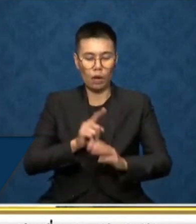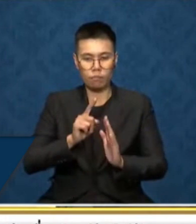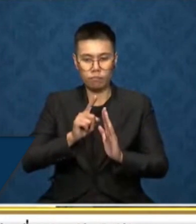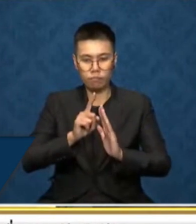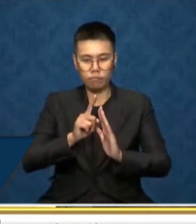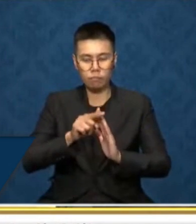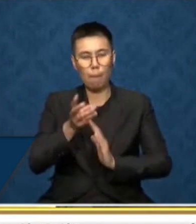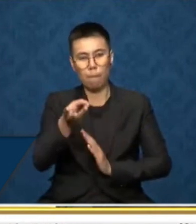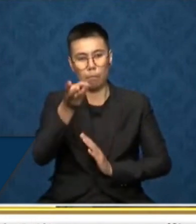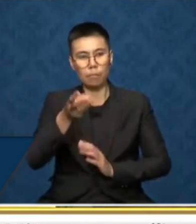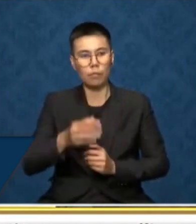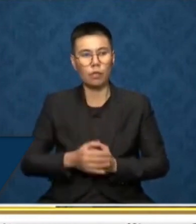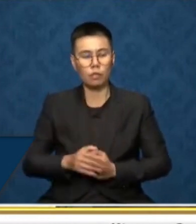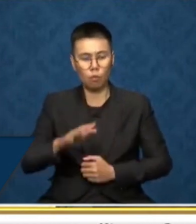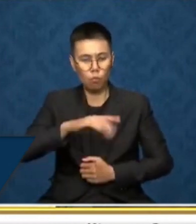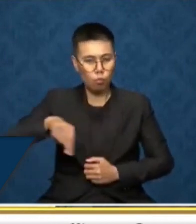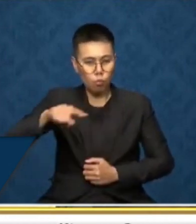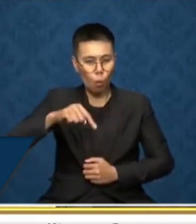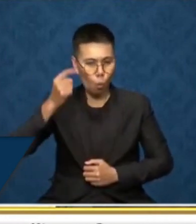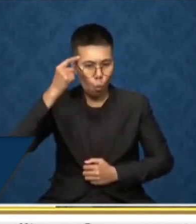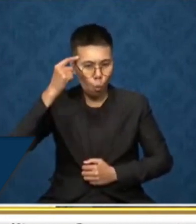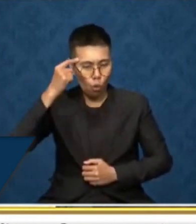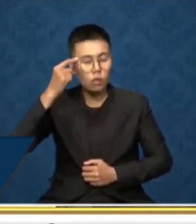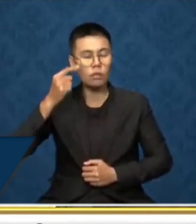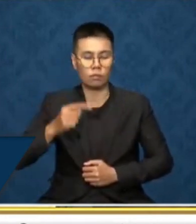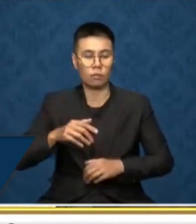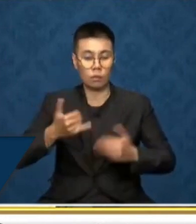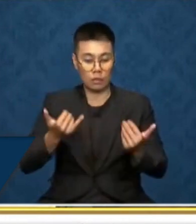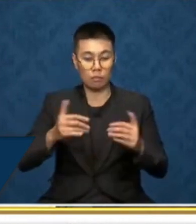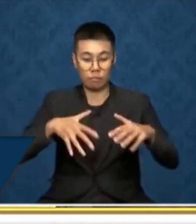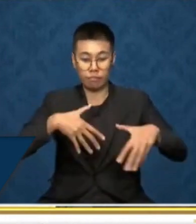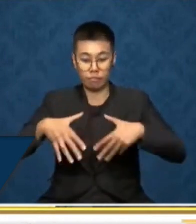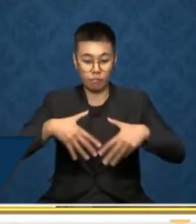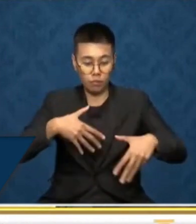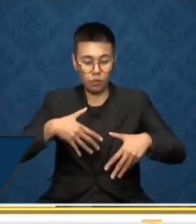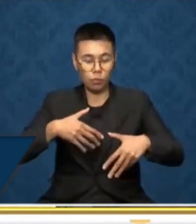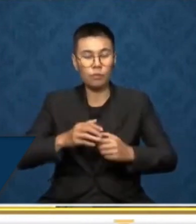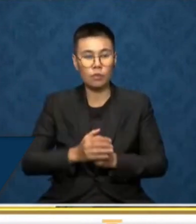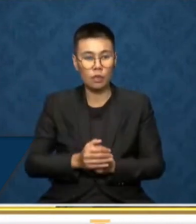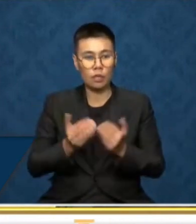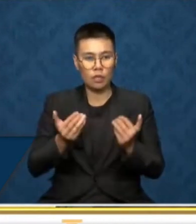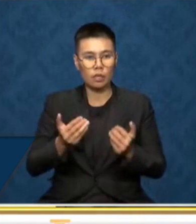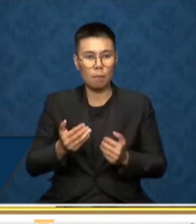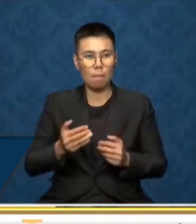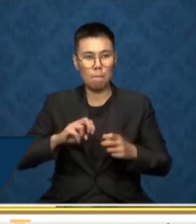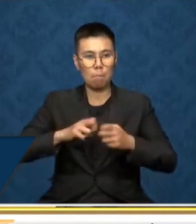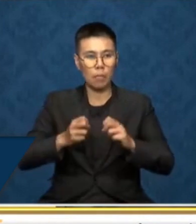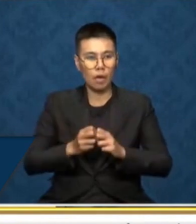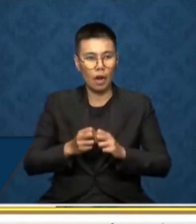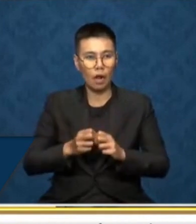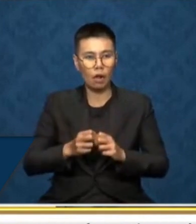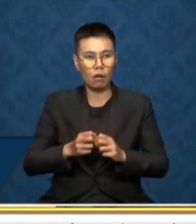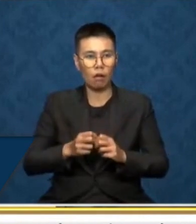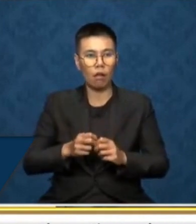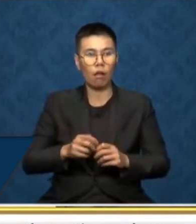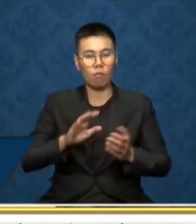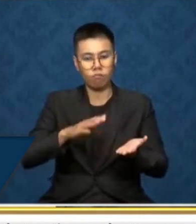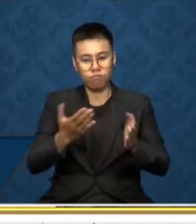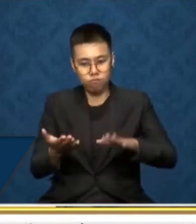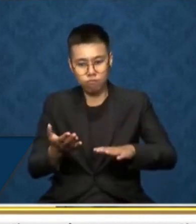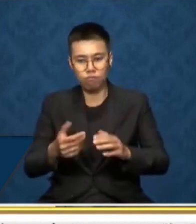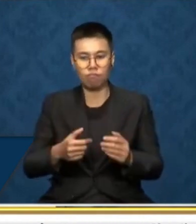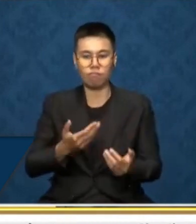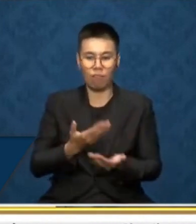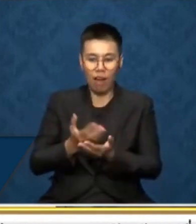ก็เป็นที่รับรู้รับทราบกันแล้วนะครับว่าวันนี้พี่น้องชาวประมงนั้นเผชิญกับภาวะวิกฤตล้มละลายเป็นหนี้เป็น